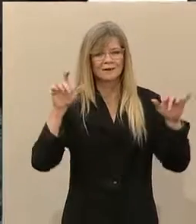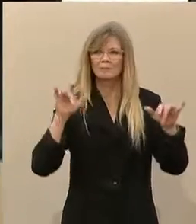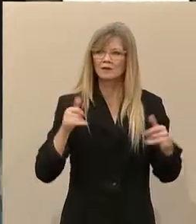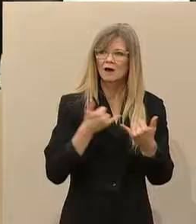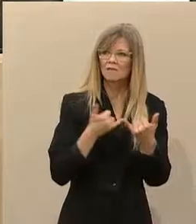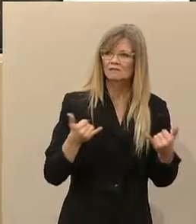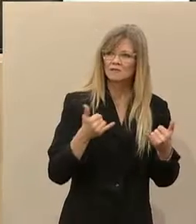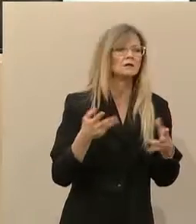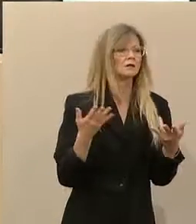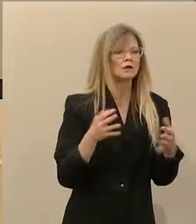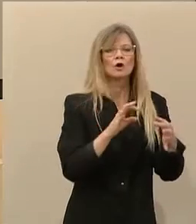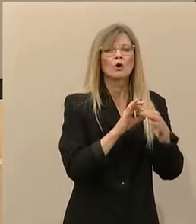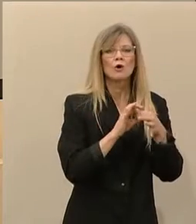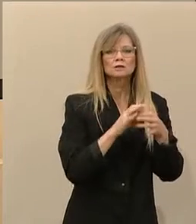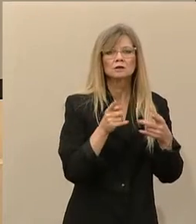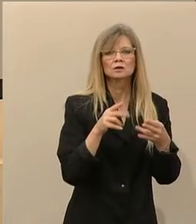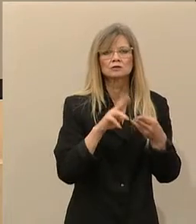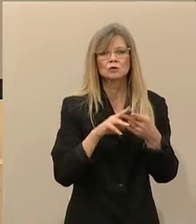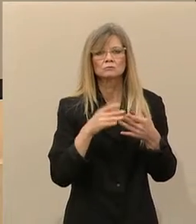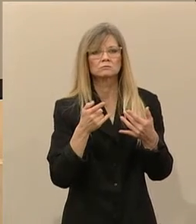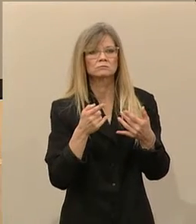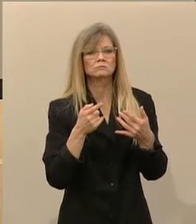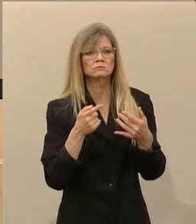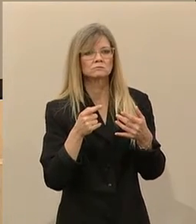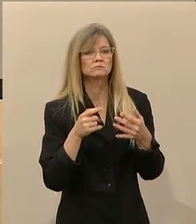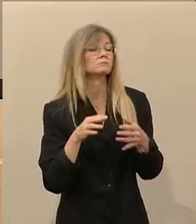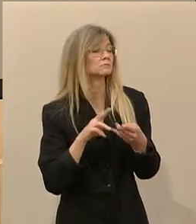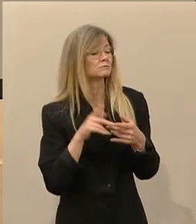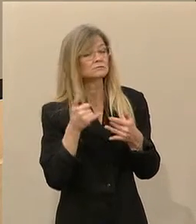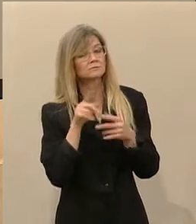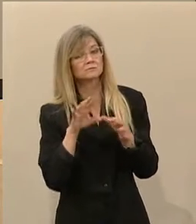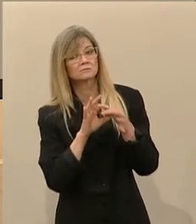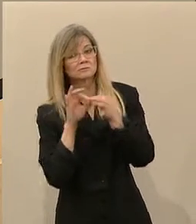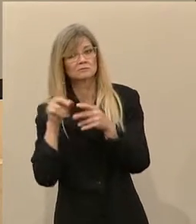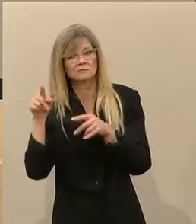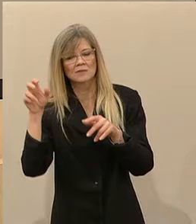der Europäischen Union, Überblick über die Vorbereitungen der österreichischen